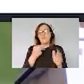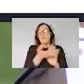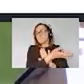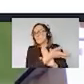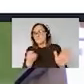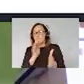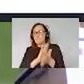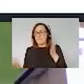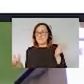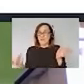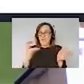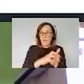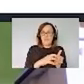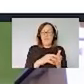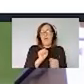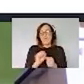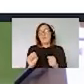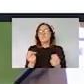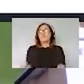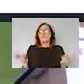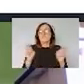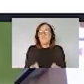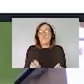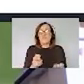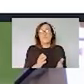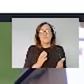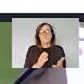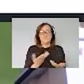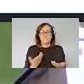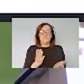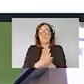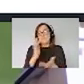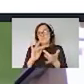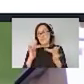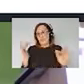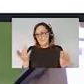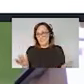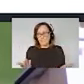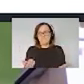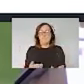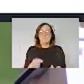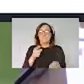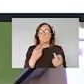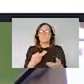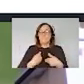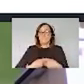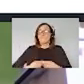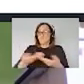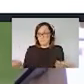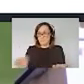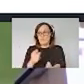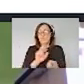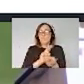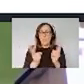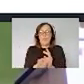aplikacji Skype'owej, a jedynie stworzenie go właśnie tak jak przy Jitsi poprzez link, czyli wchodzę na stronę, którą Państwo też dostaniecie, spotkanie, znowuż może się